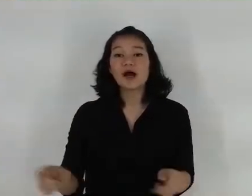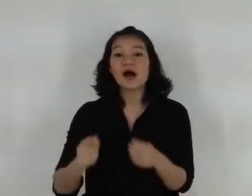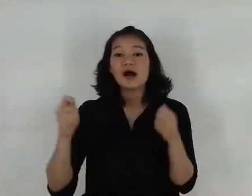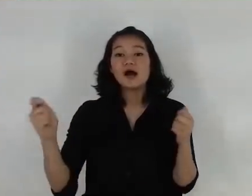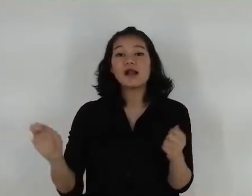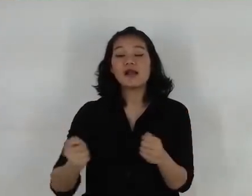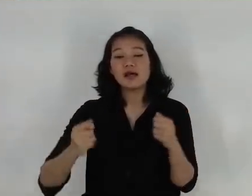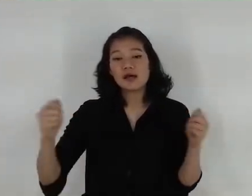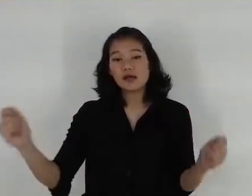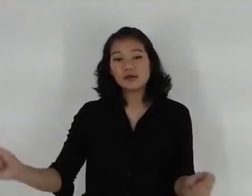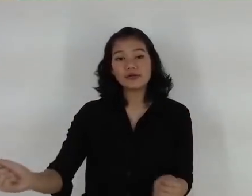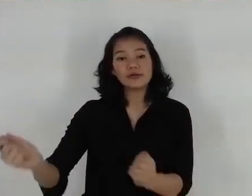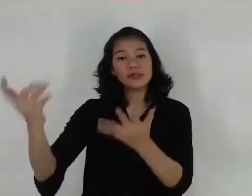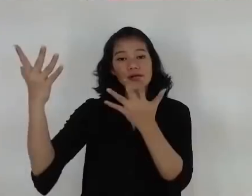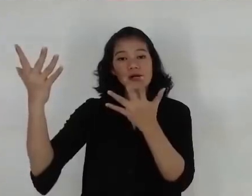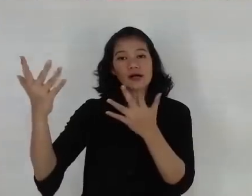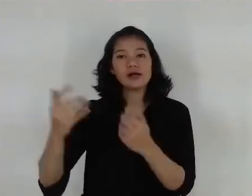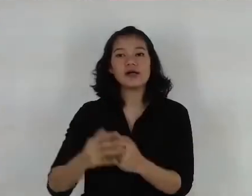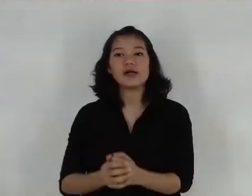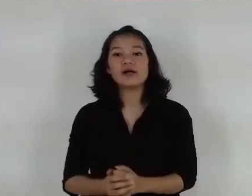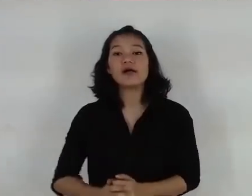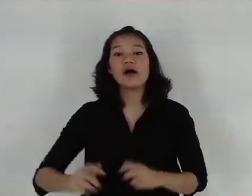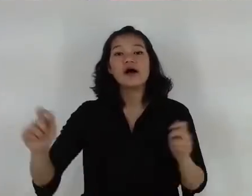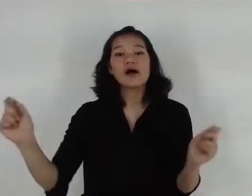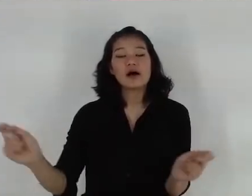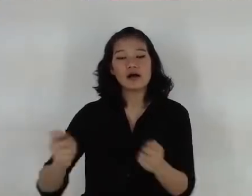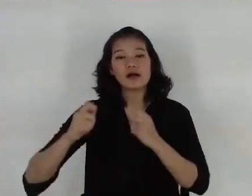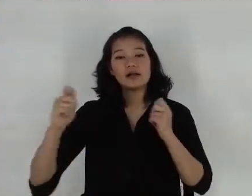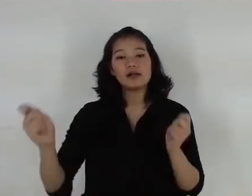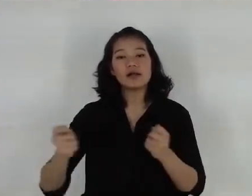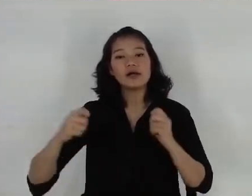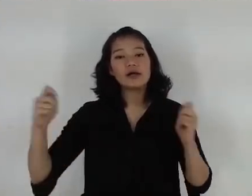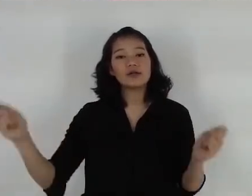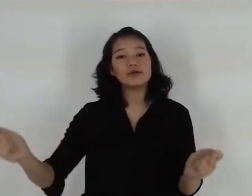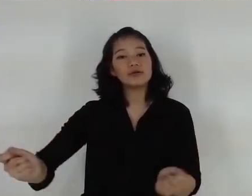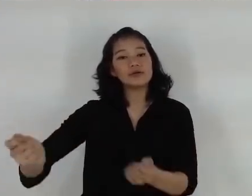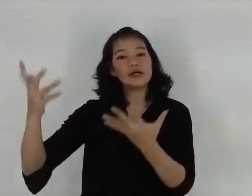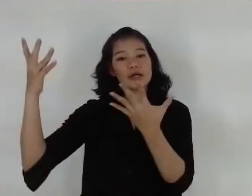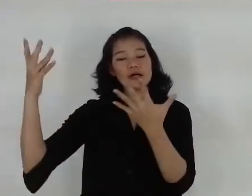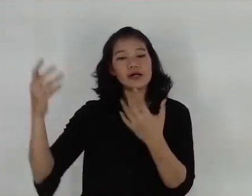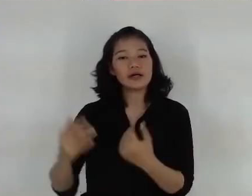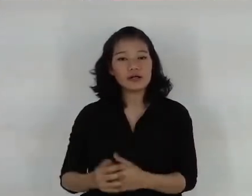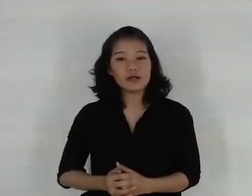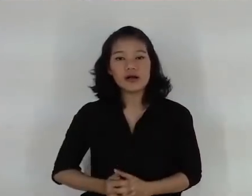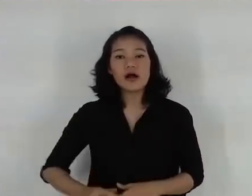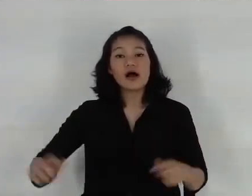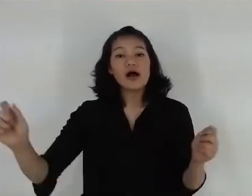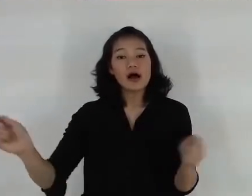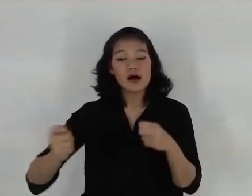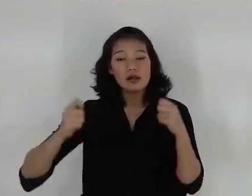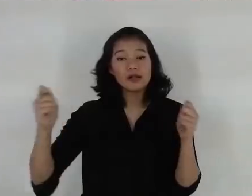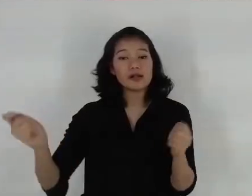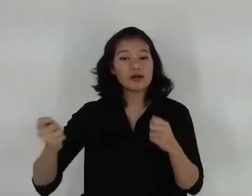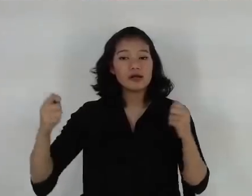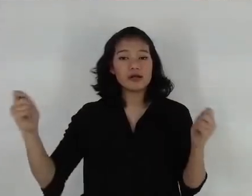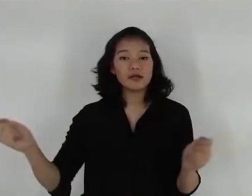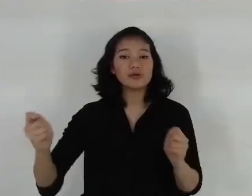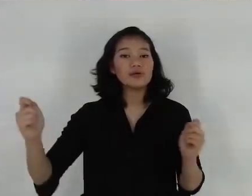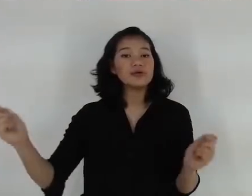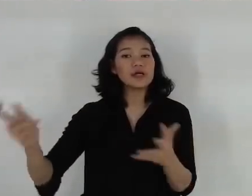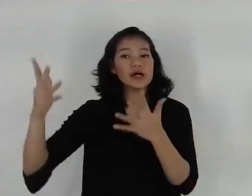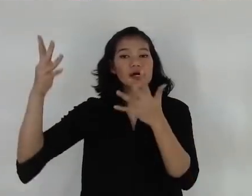Hai melulu ya haleluya haleluya